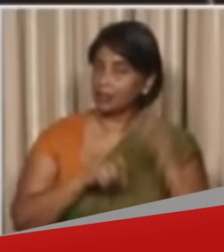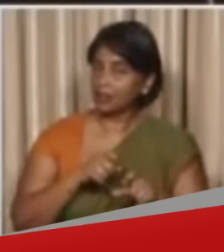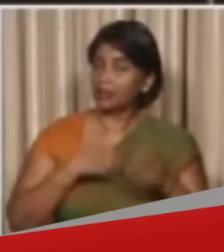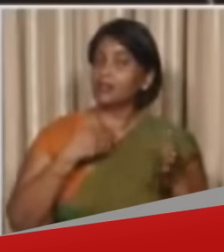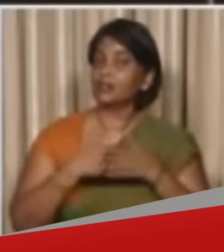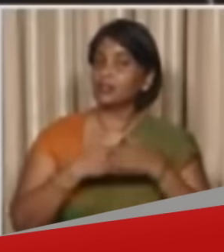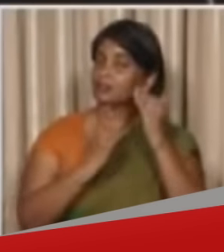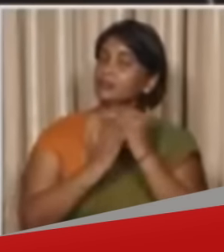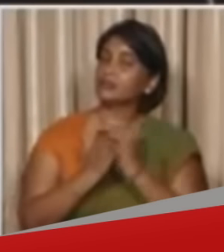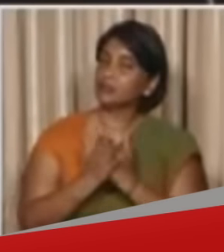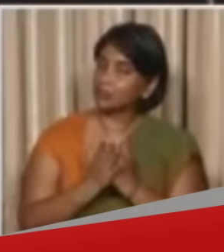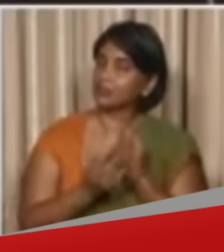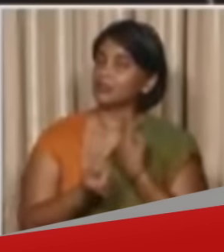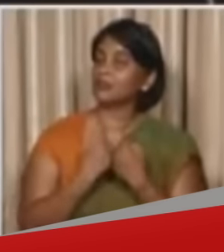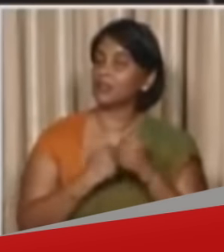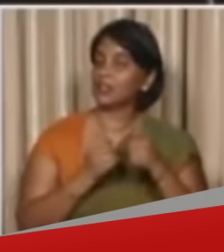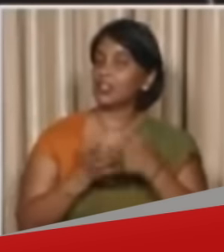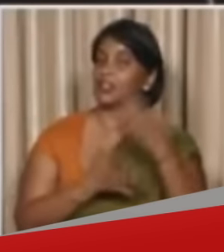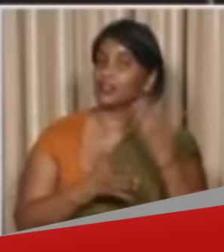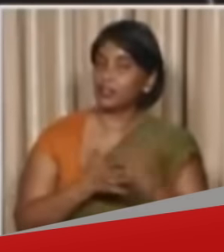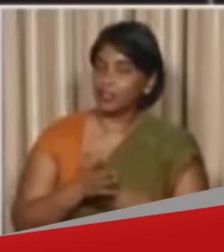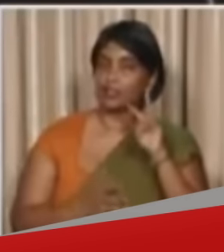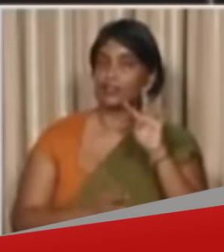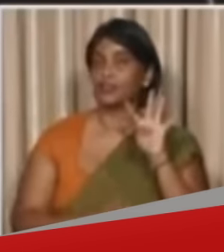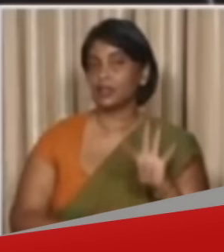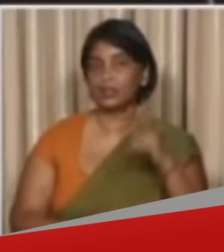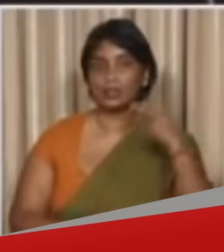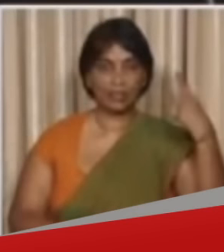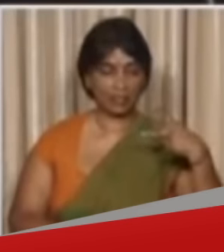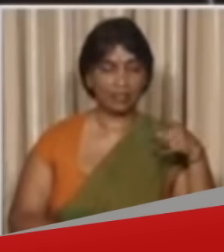සහ අධීක්ෂණය වාර්තා 24 දෙක